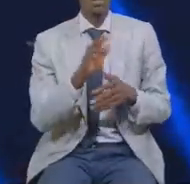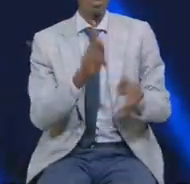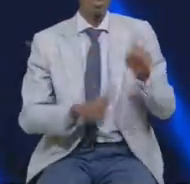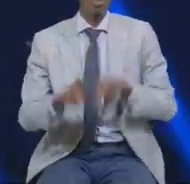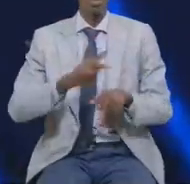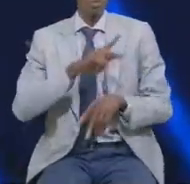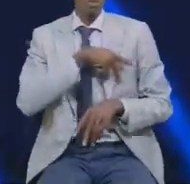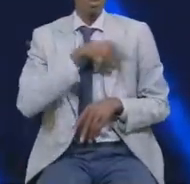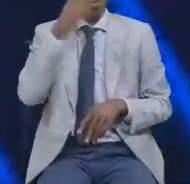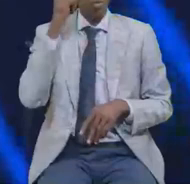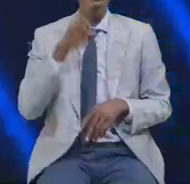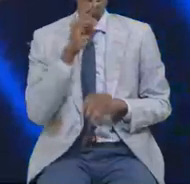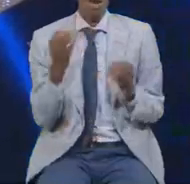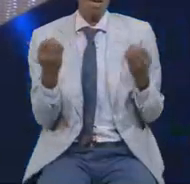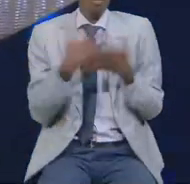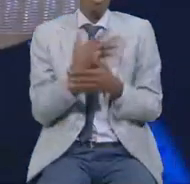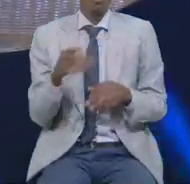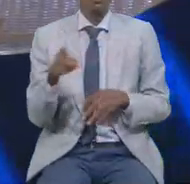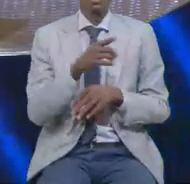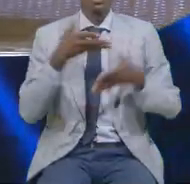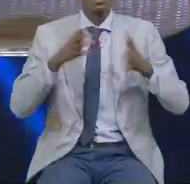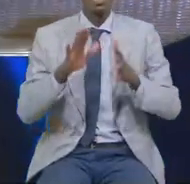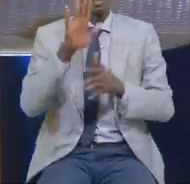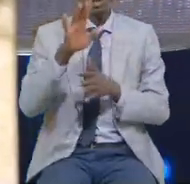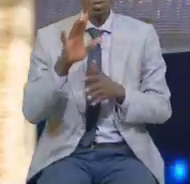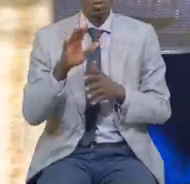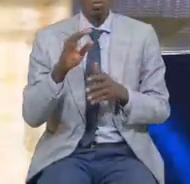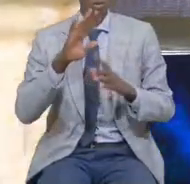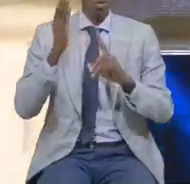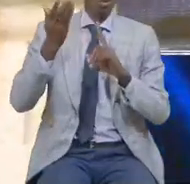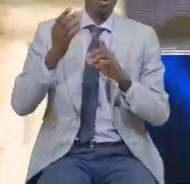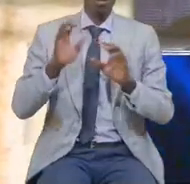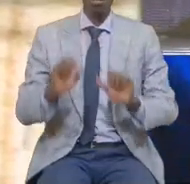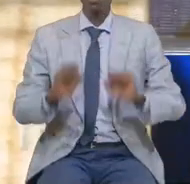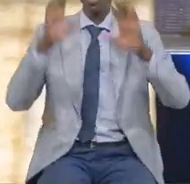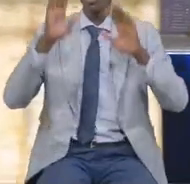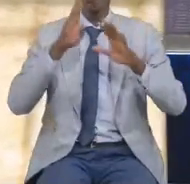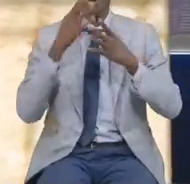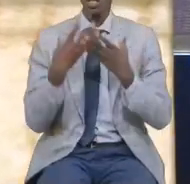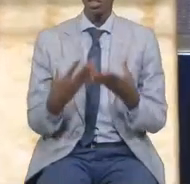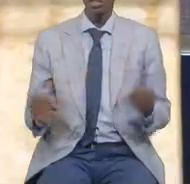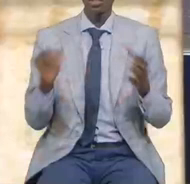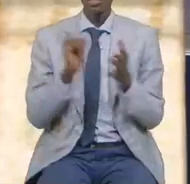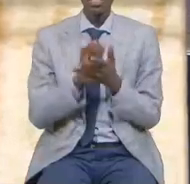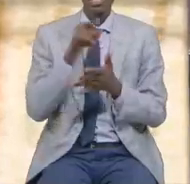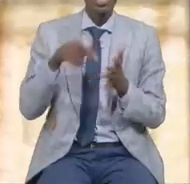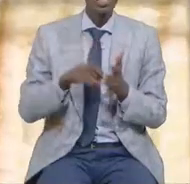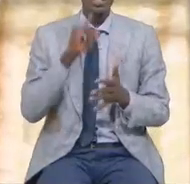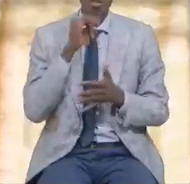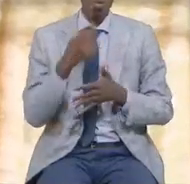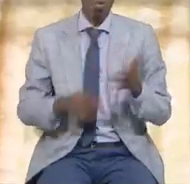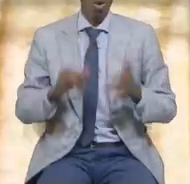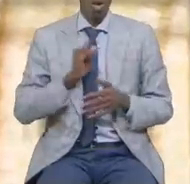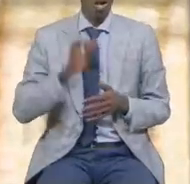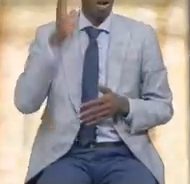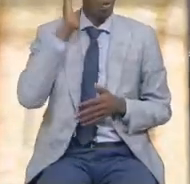Que cette consécration soit réglée, que voici ce que je serai en Christ, voici ce que je